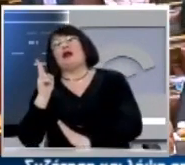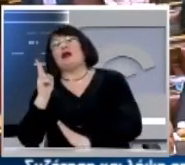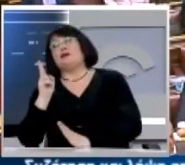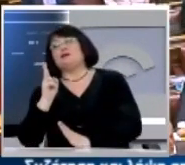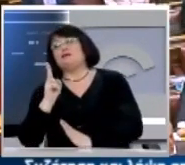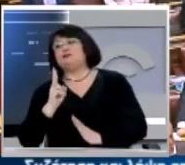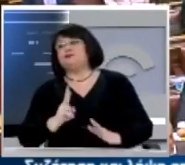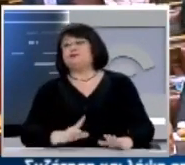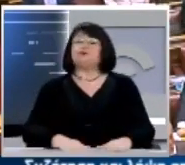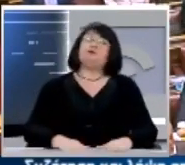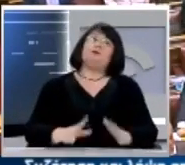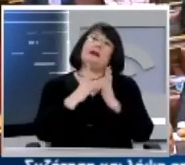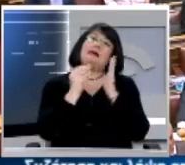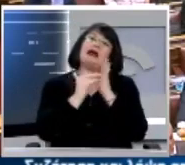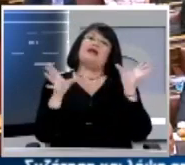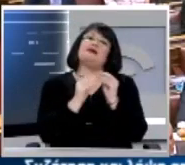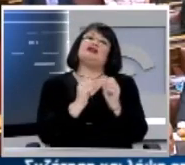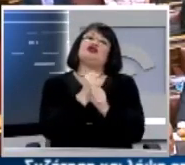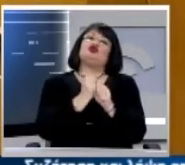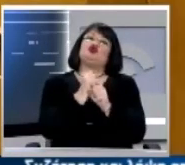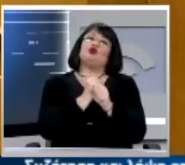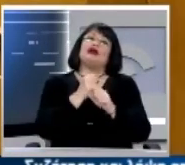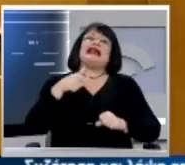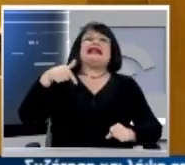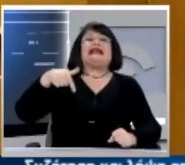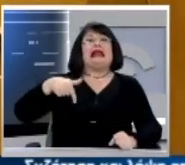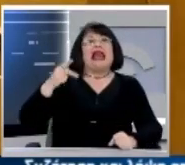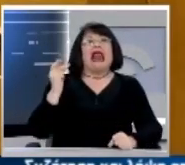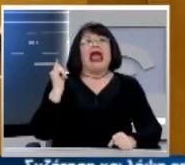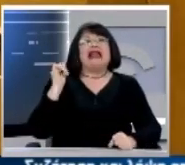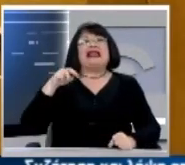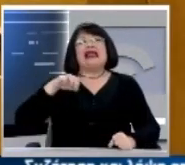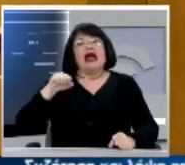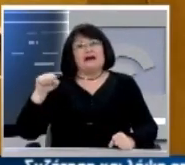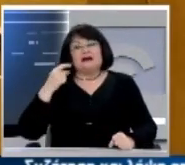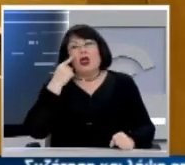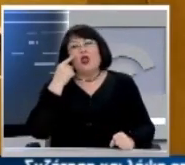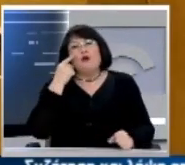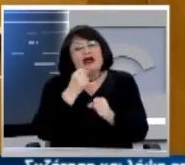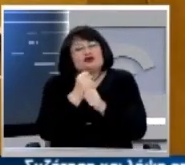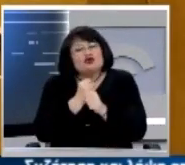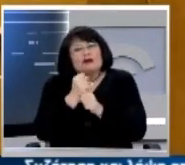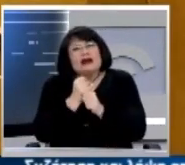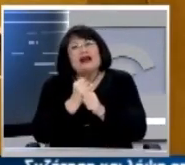σας λέω λοιπόν ότι ενώ η τιμή του φαρμάκου αυτού έπρεπε να καθοριστεί με βάση